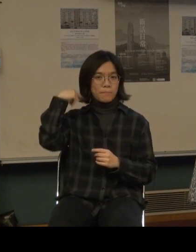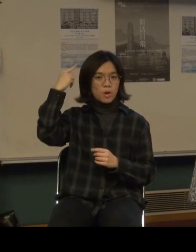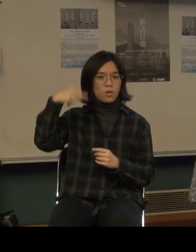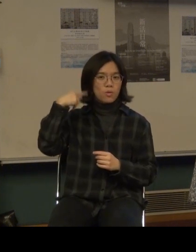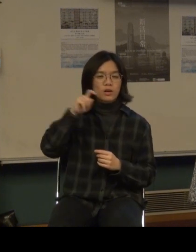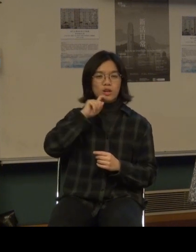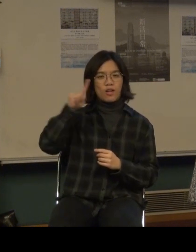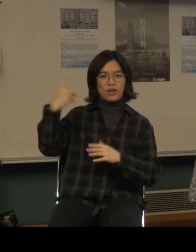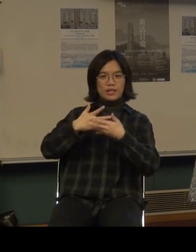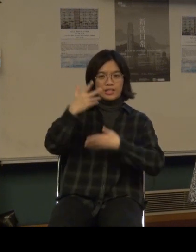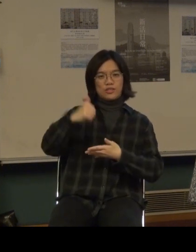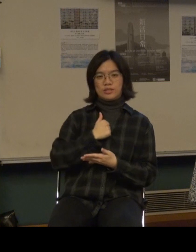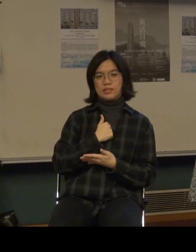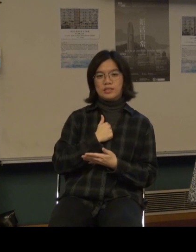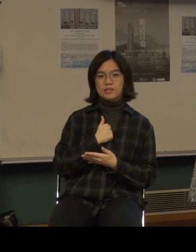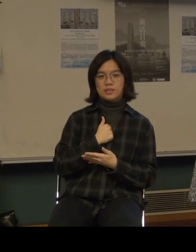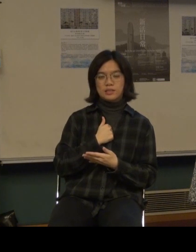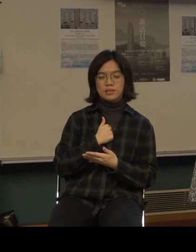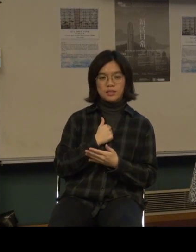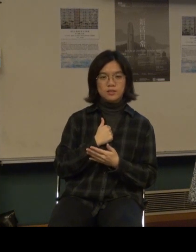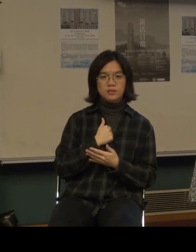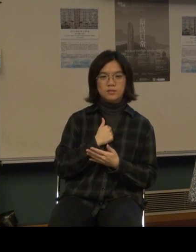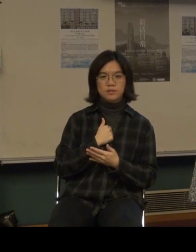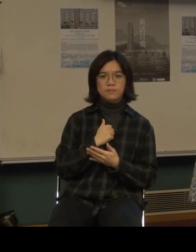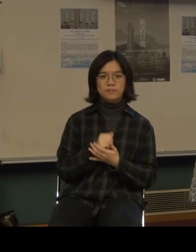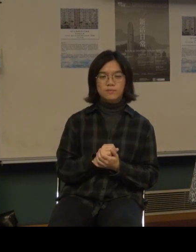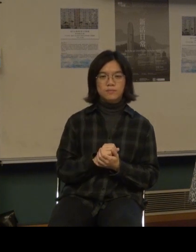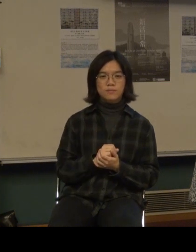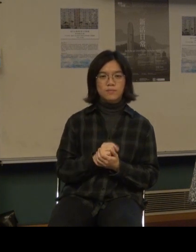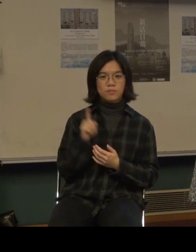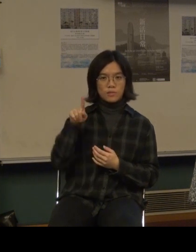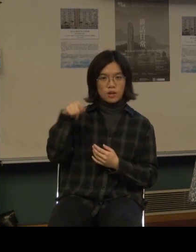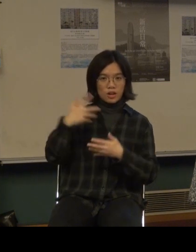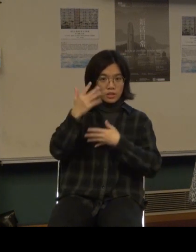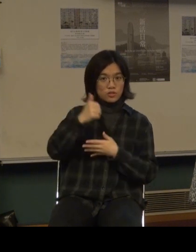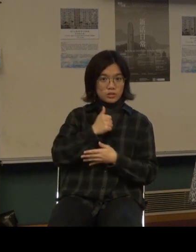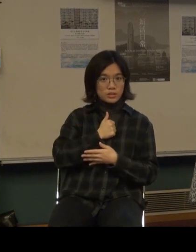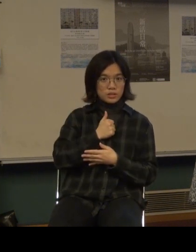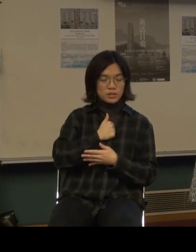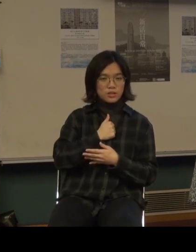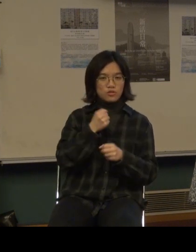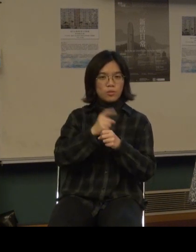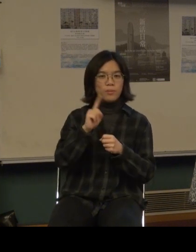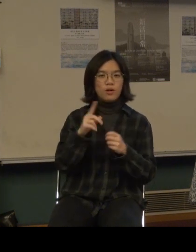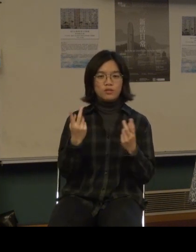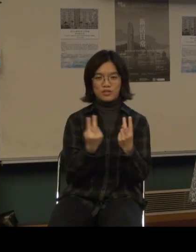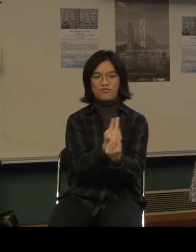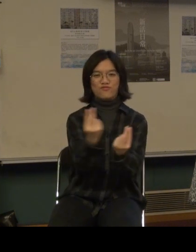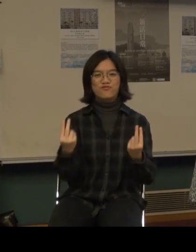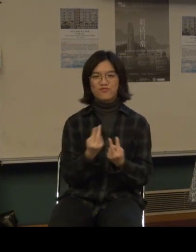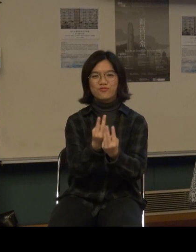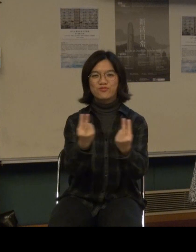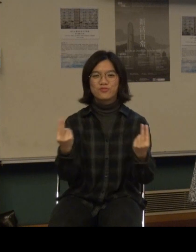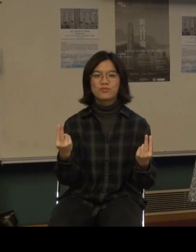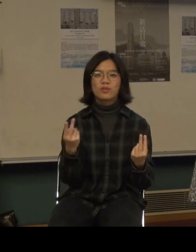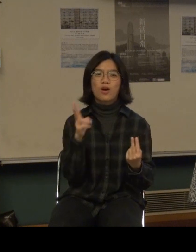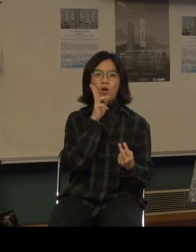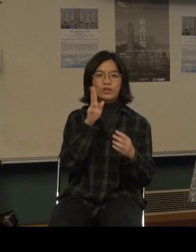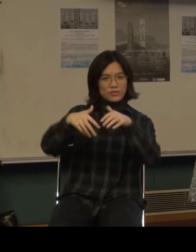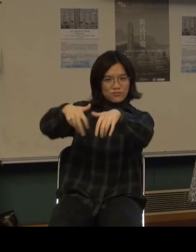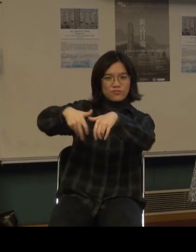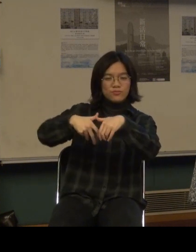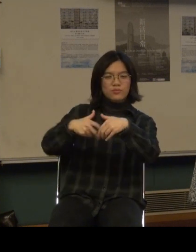Kahn另一個建築師 Frank Lloyd Wright 就做了這個大草原的風格，比較鄉土形式